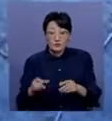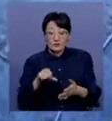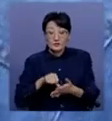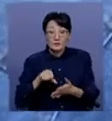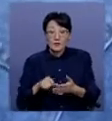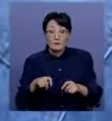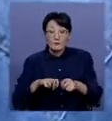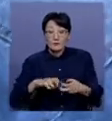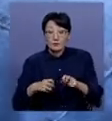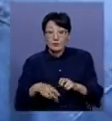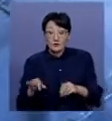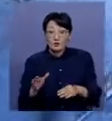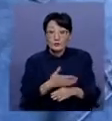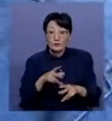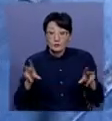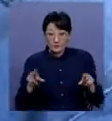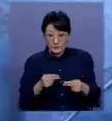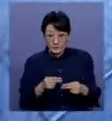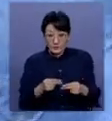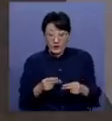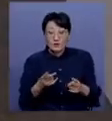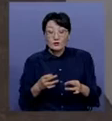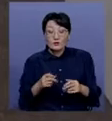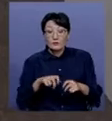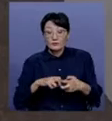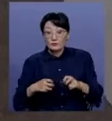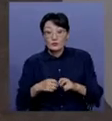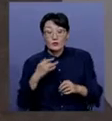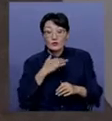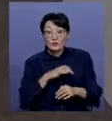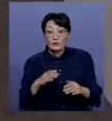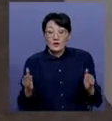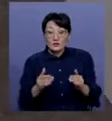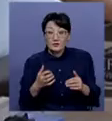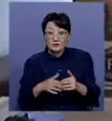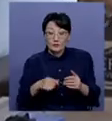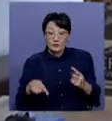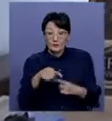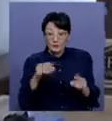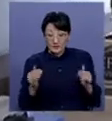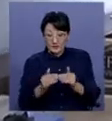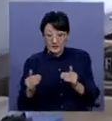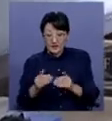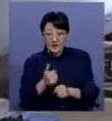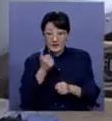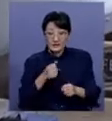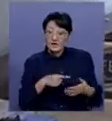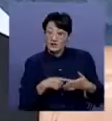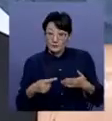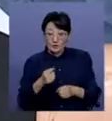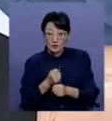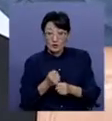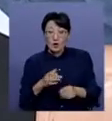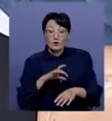өкілдері олқылықтардың бәрін жоямыз деп уәде беріп құтылды. Десе де кемшіліктері өте көп шағын және орта кәсіпкерлік нысандарына қатаң ескерту жасалды.